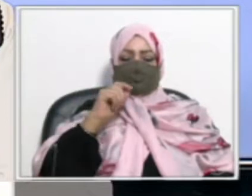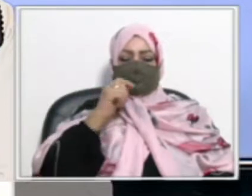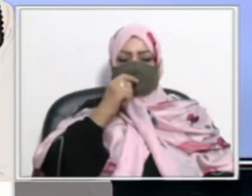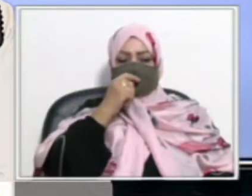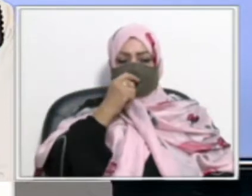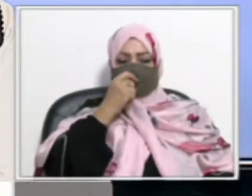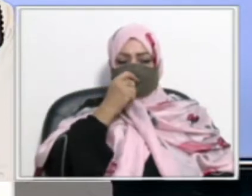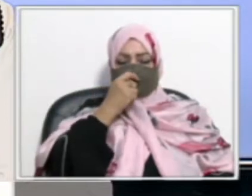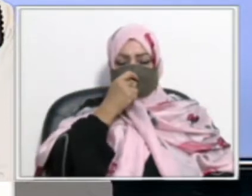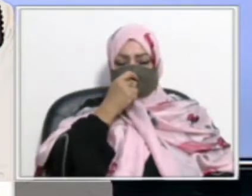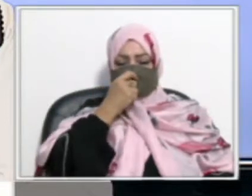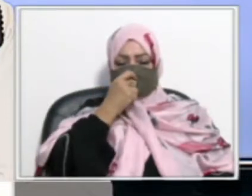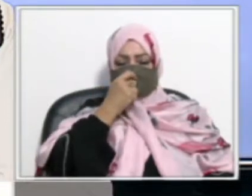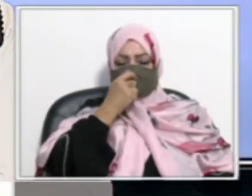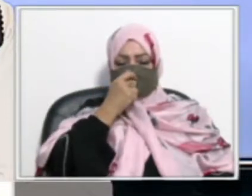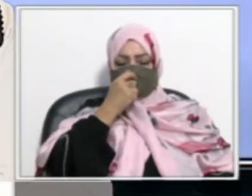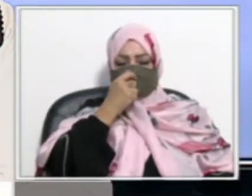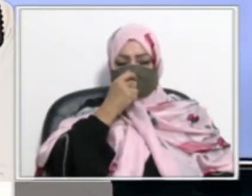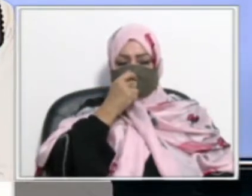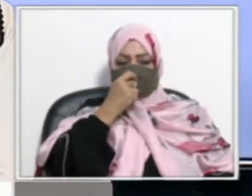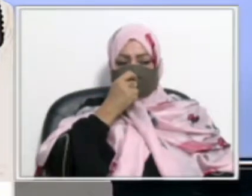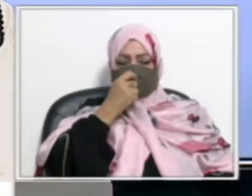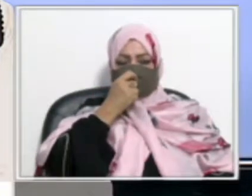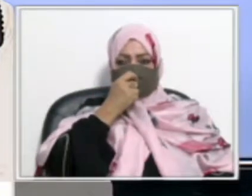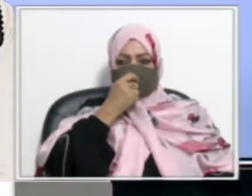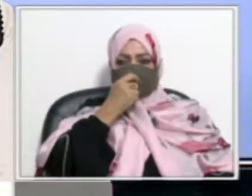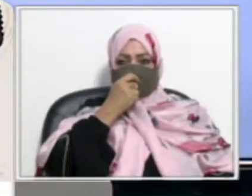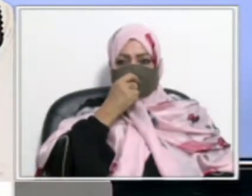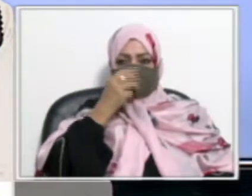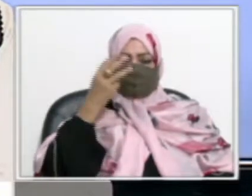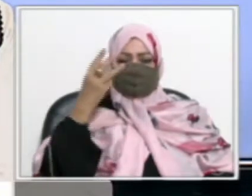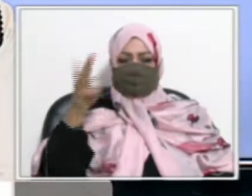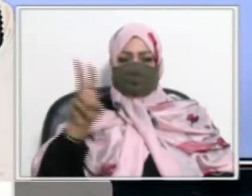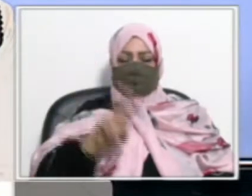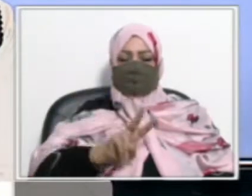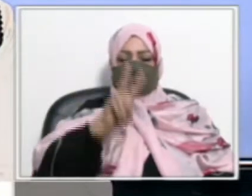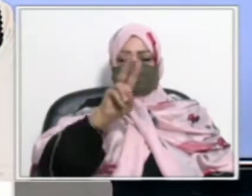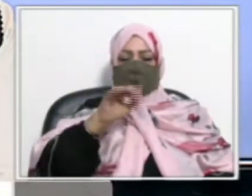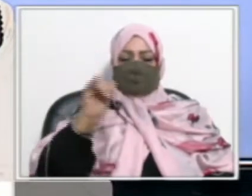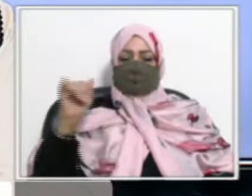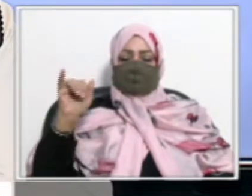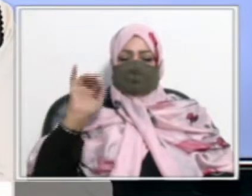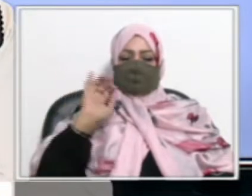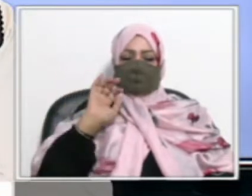هل هذا مضبوط ولا مش مضبوط؟ أعطاك شنو 30,700؟